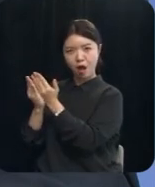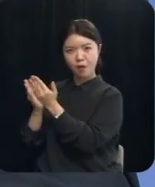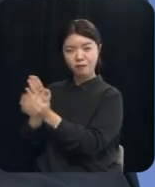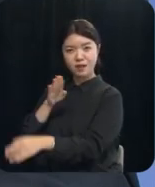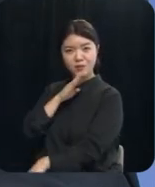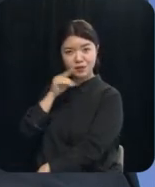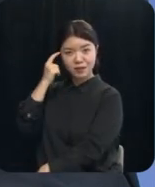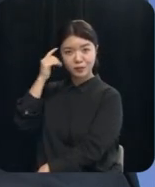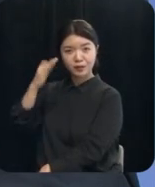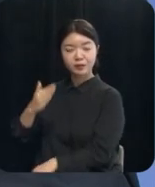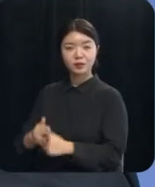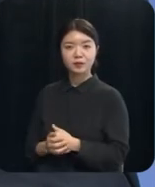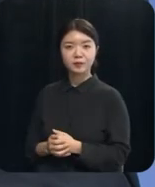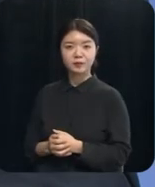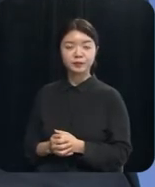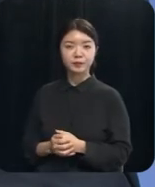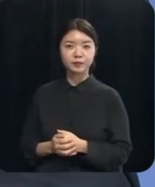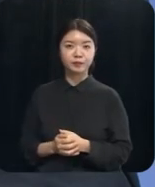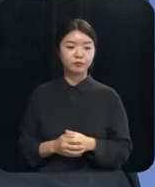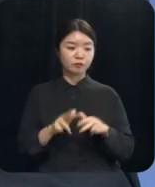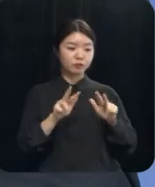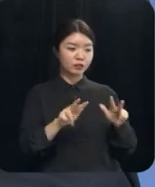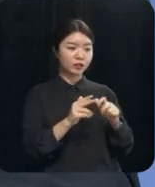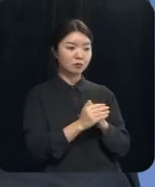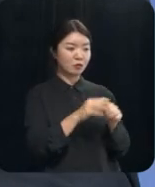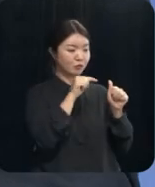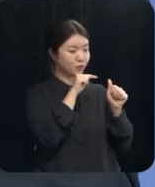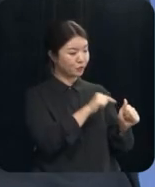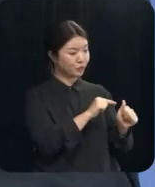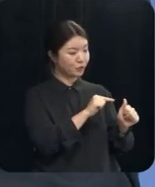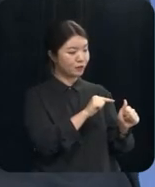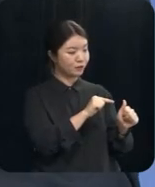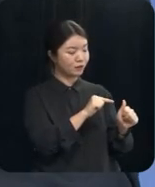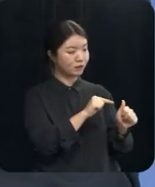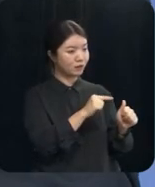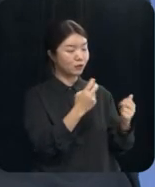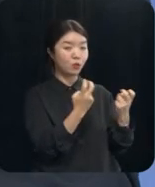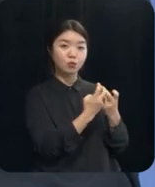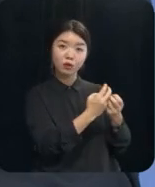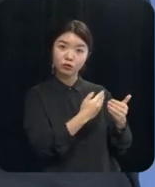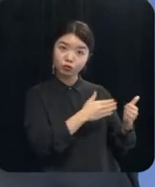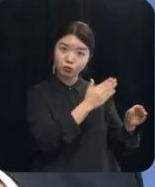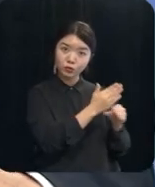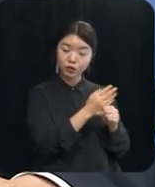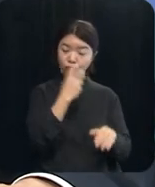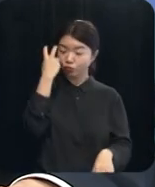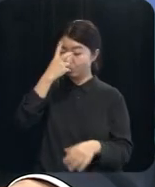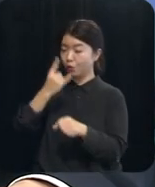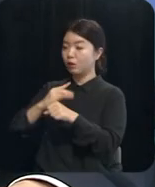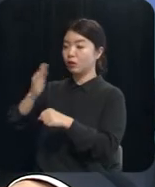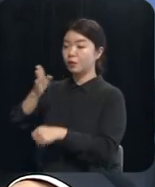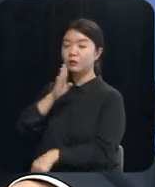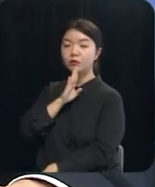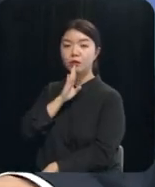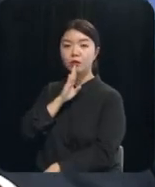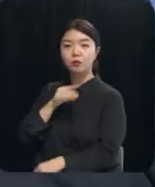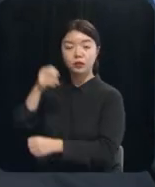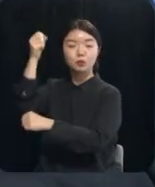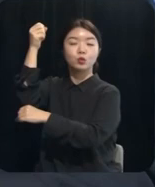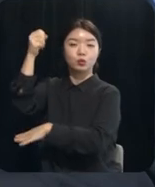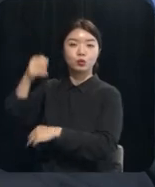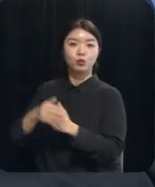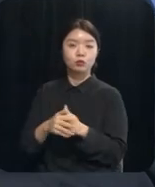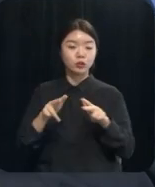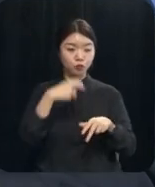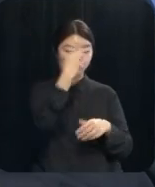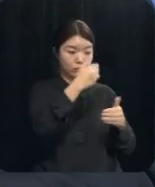보십니까? 지금 어떤 조치를 지금 하고 있습니까? 수사를 해야 되는 거잖아요. 기본적으로. 지금